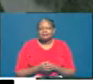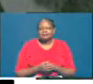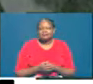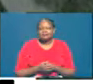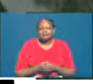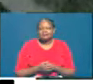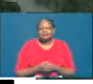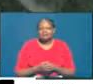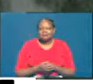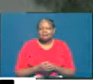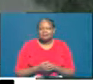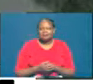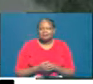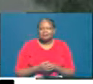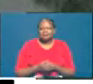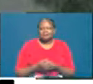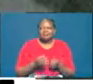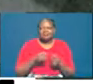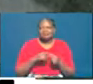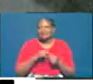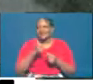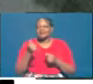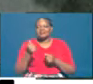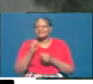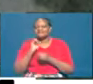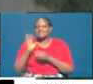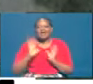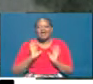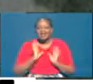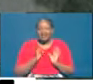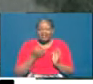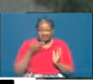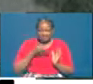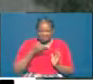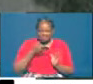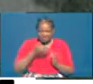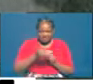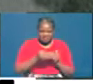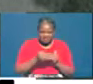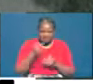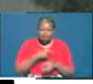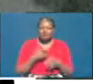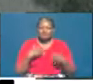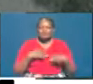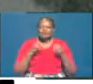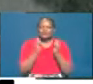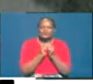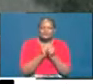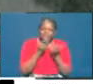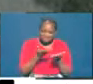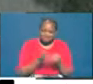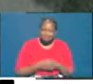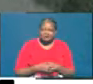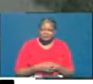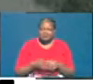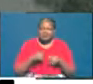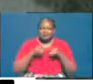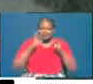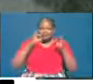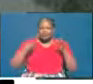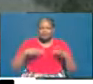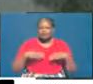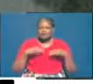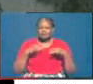juu. Hapana ile iko na tambaa juu juu, kama mimi naona dudu natembea juu juu. Hii hapa nauma mimi iko juu. Lakini